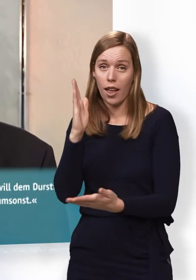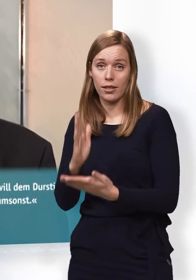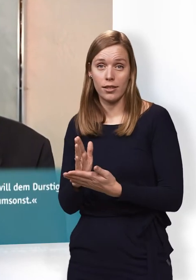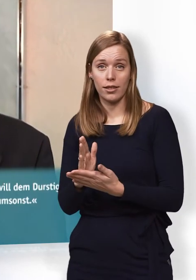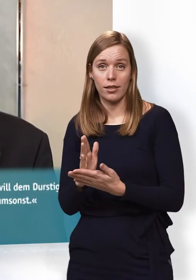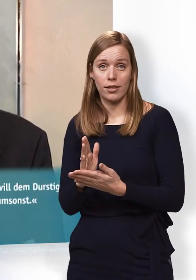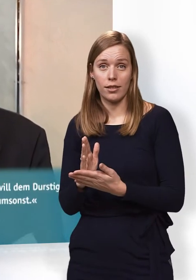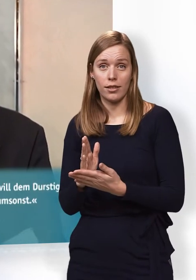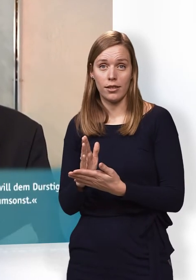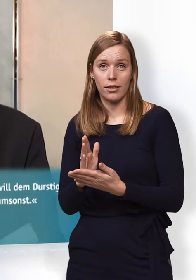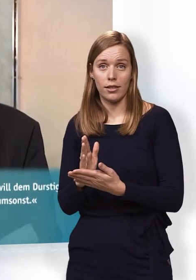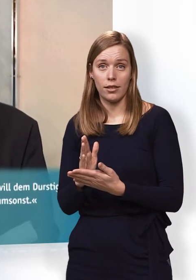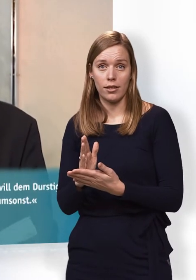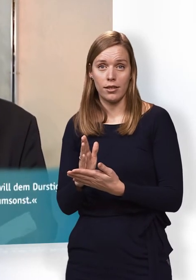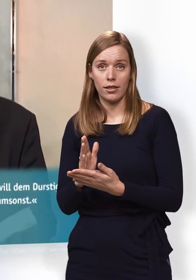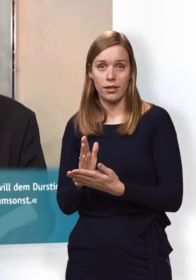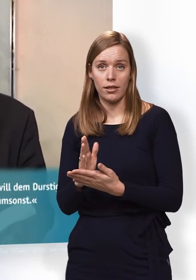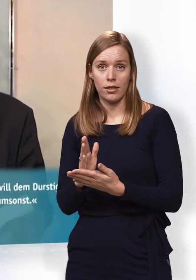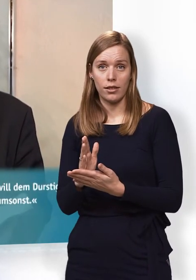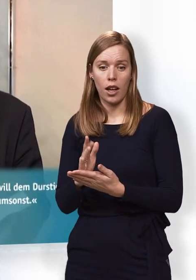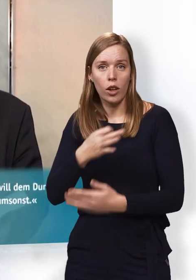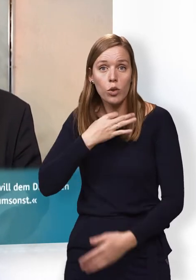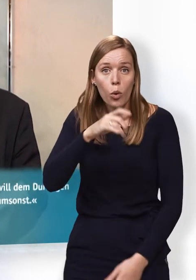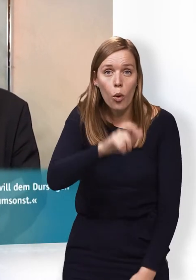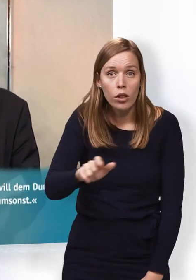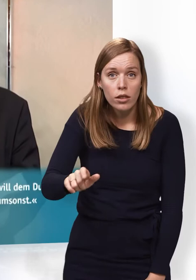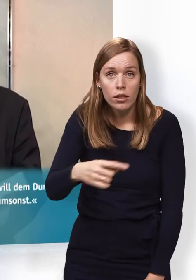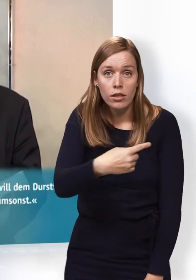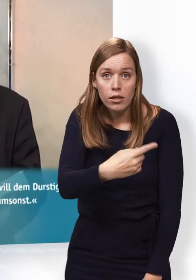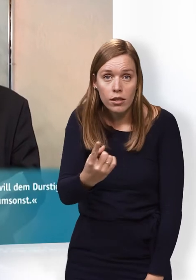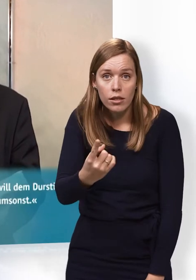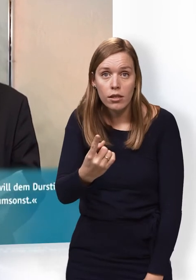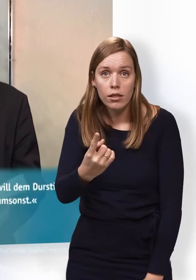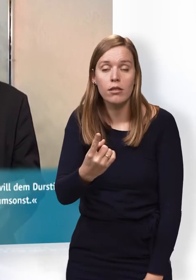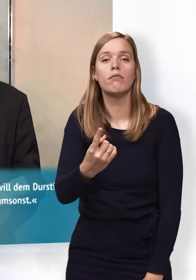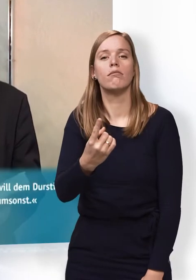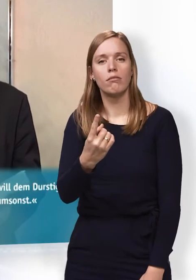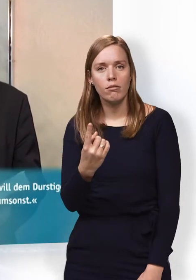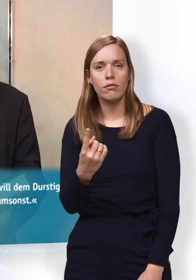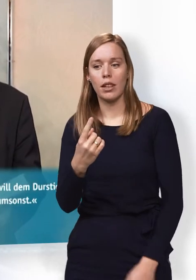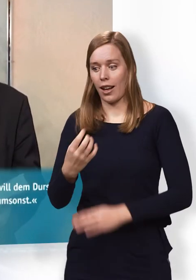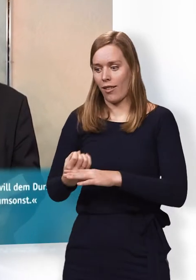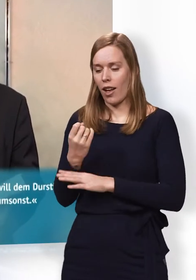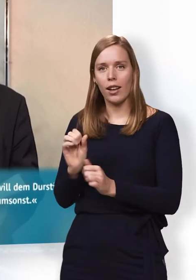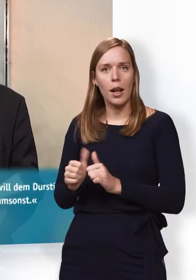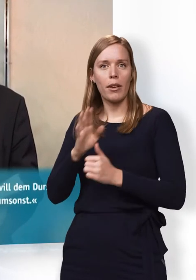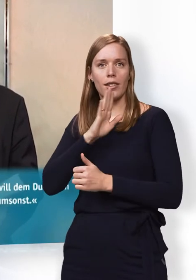Ende. Ich will dem Durstigen geben von der Quelle des lebendigen